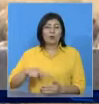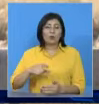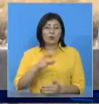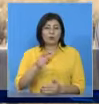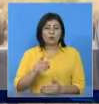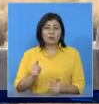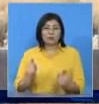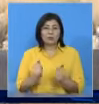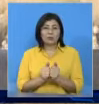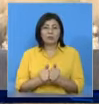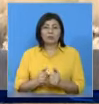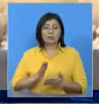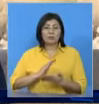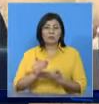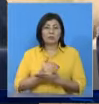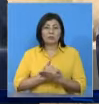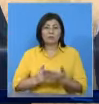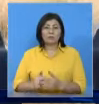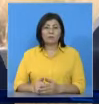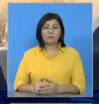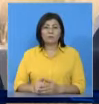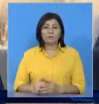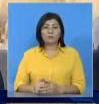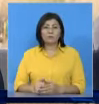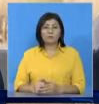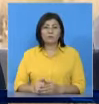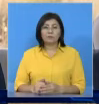жүретіндей жағдай жасап, себебі жаңа әріптесім айтты,